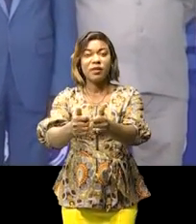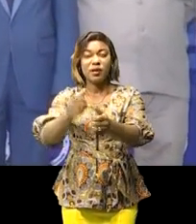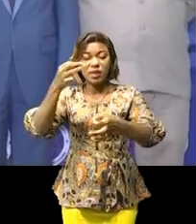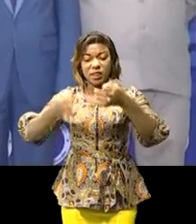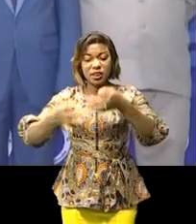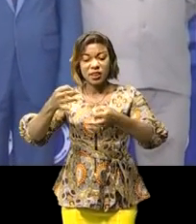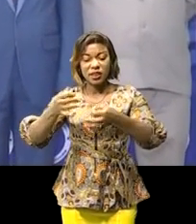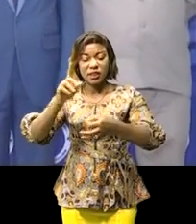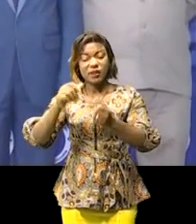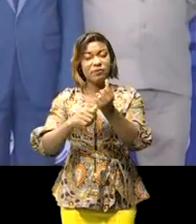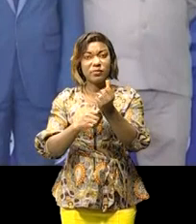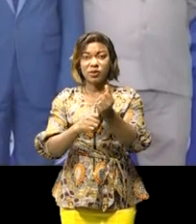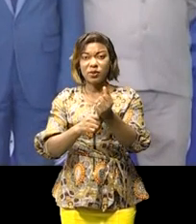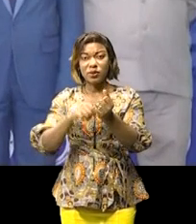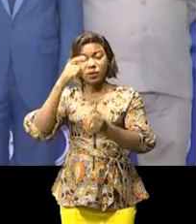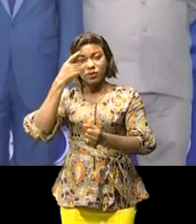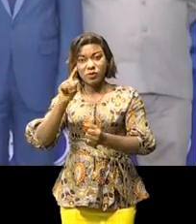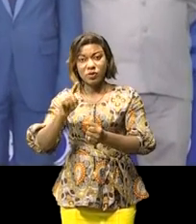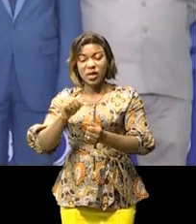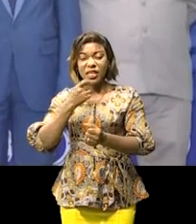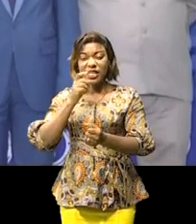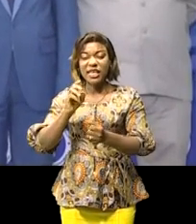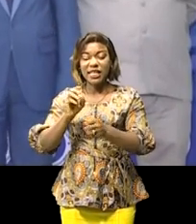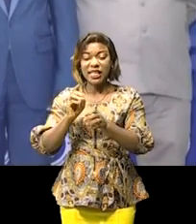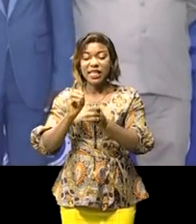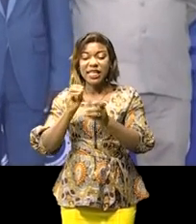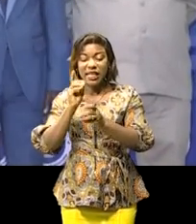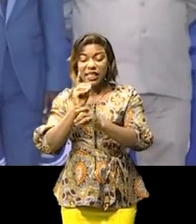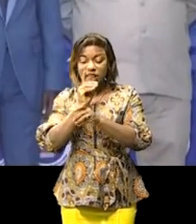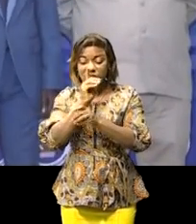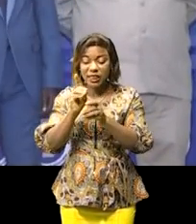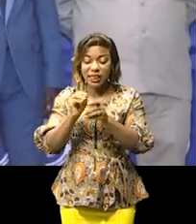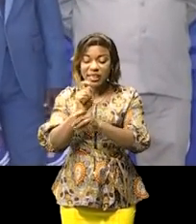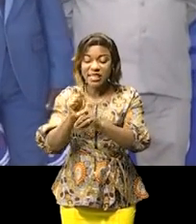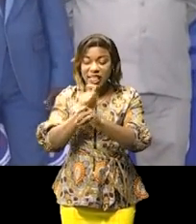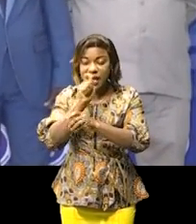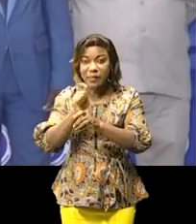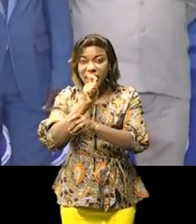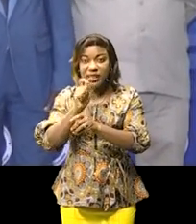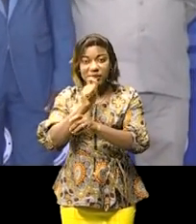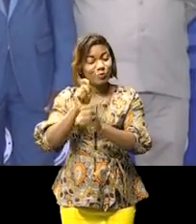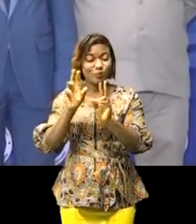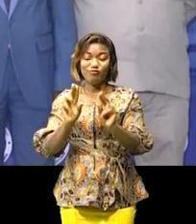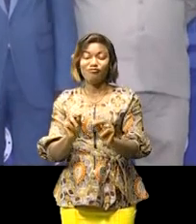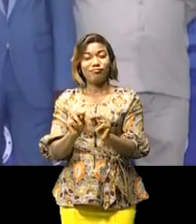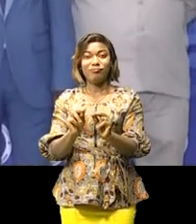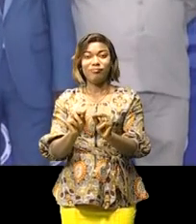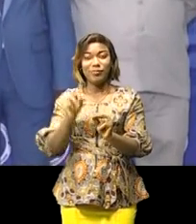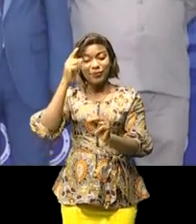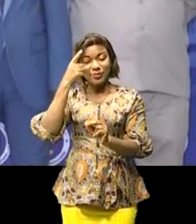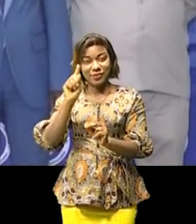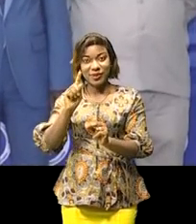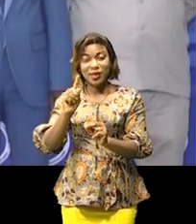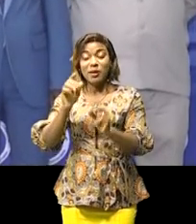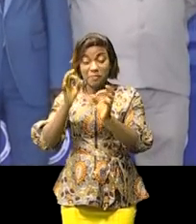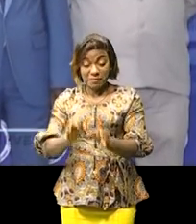chef religieux d'être tribaliste ou quoi que ce soit. On ne peut pas établir les choses sur cette ligne-là. Je peux